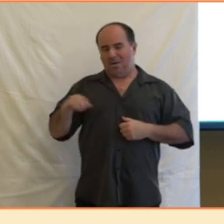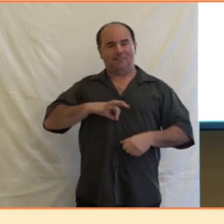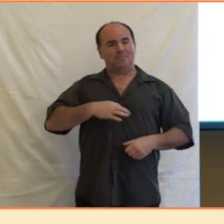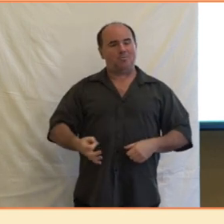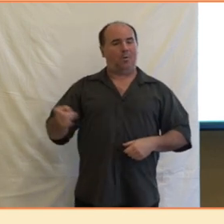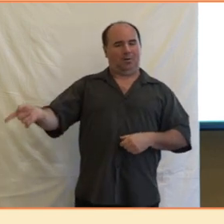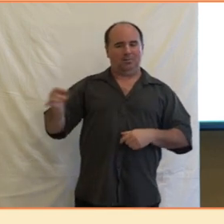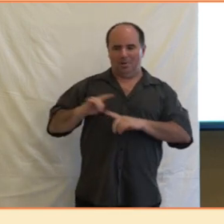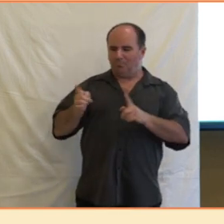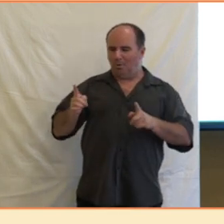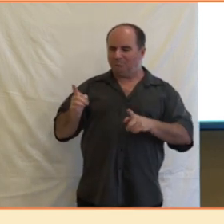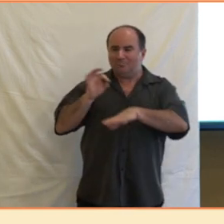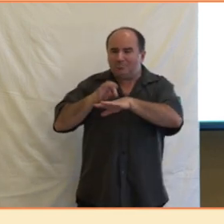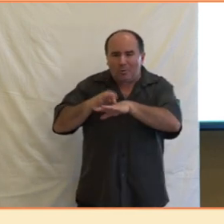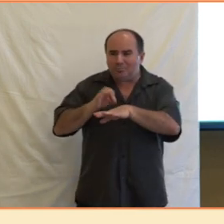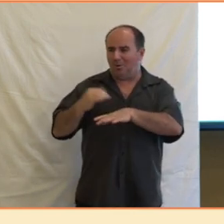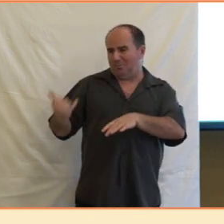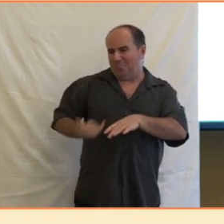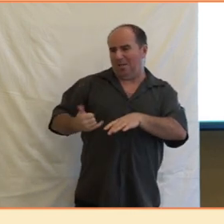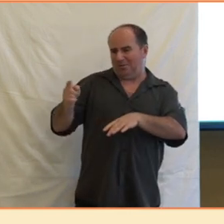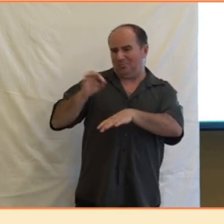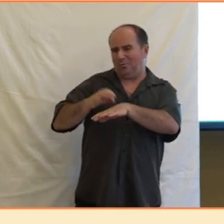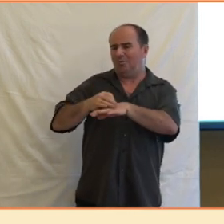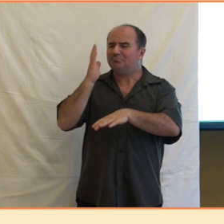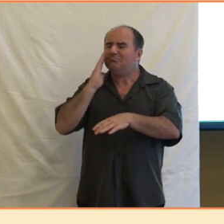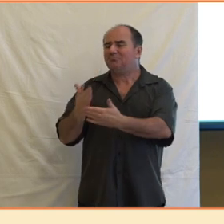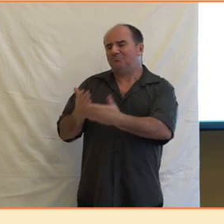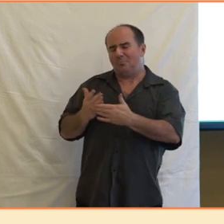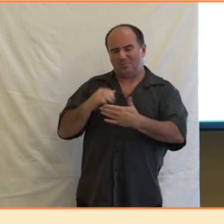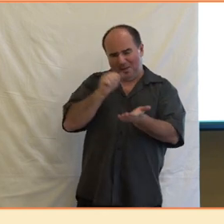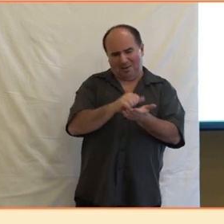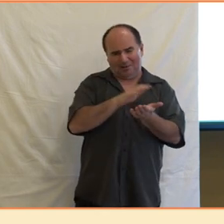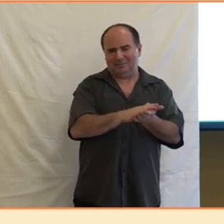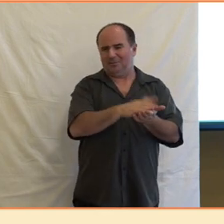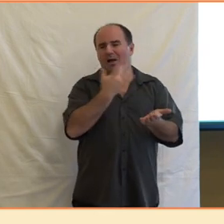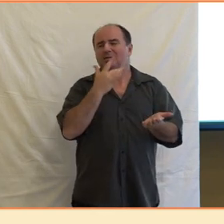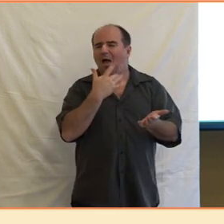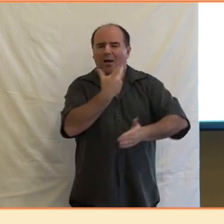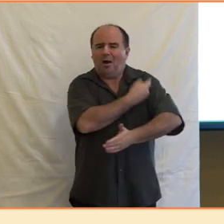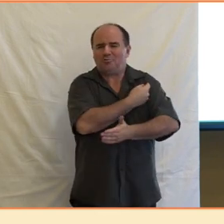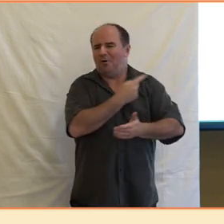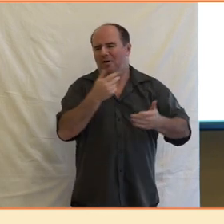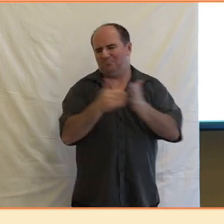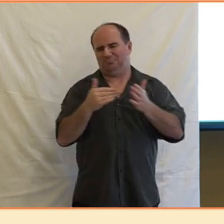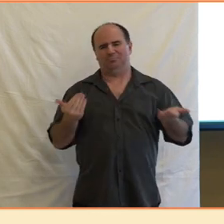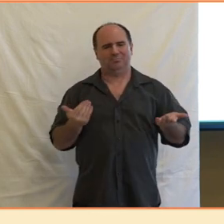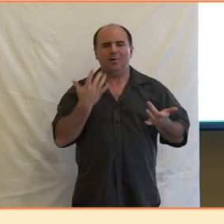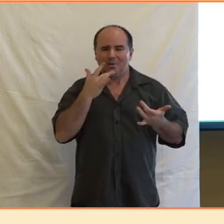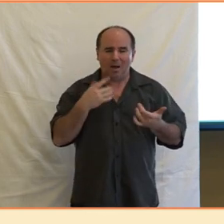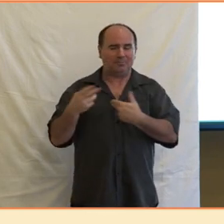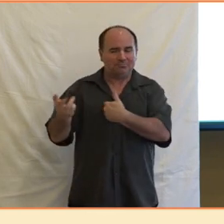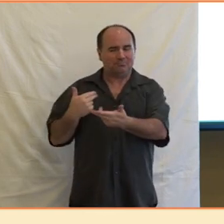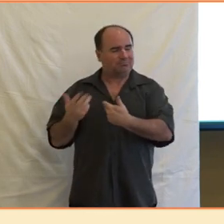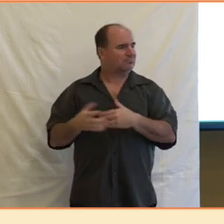lékařem, za někým, kdo jim prostě s tím pomohl. A tehdy bylo i jako poměrně zvláštní, třeba že ten stát